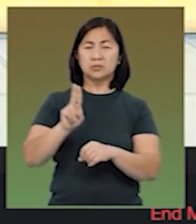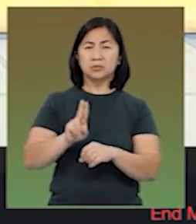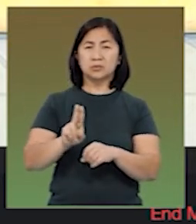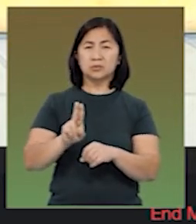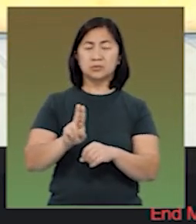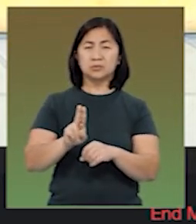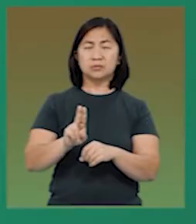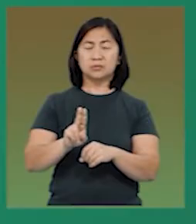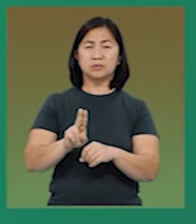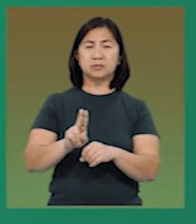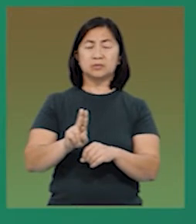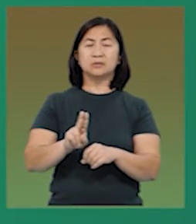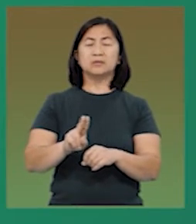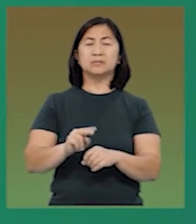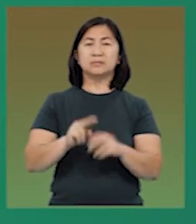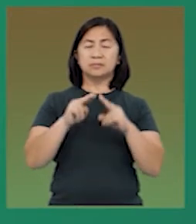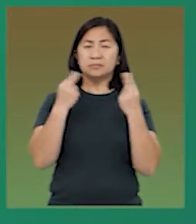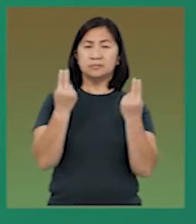Lino.